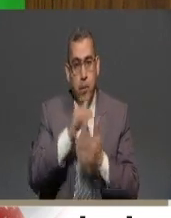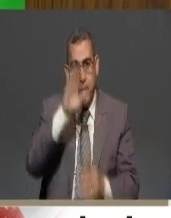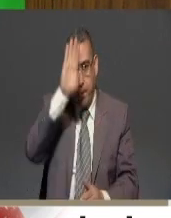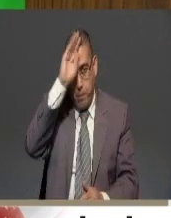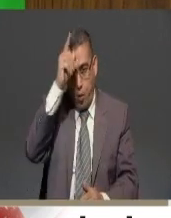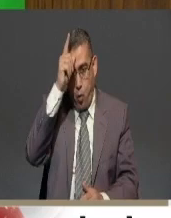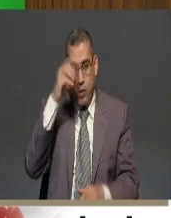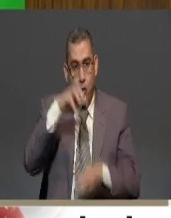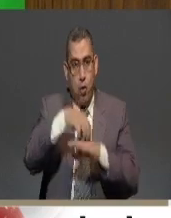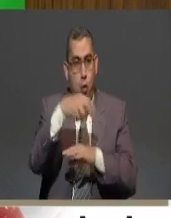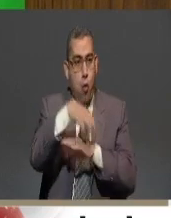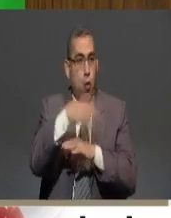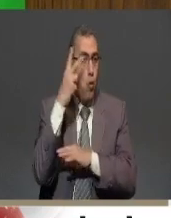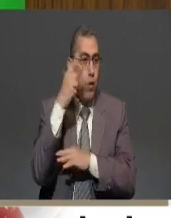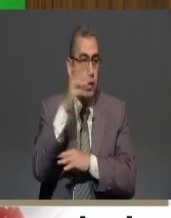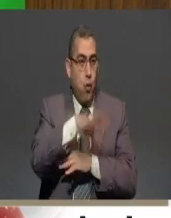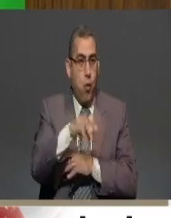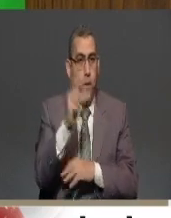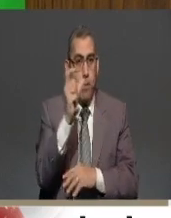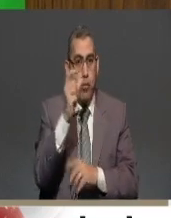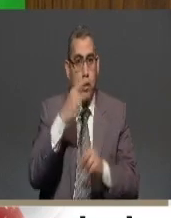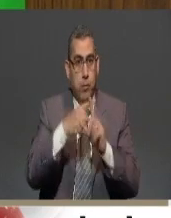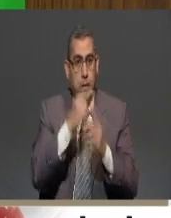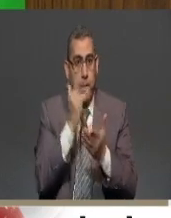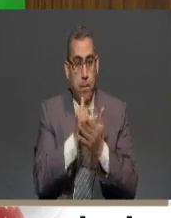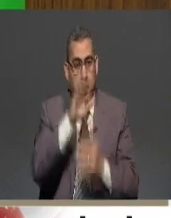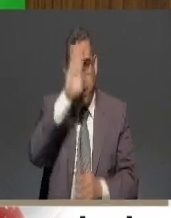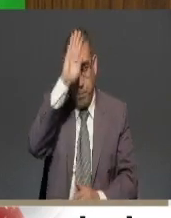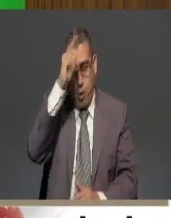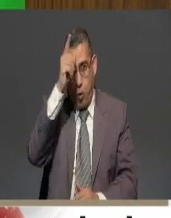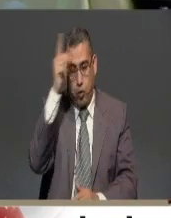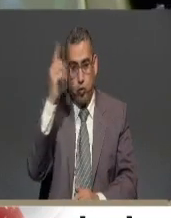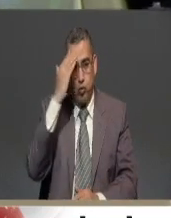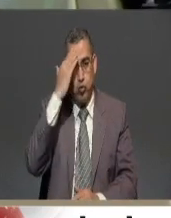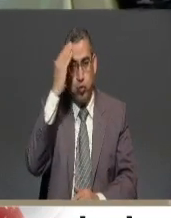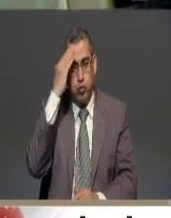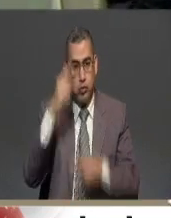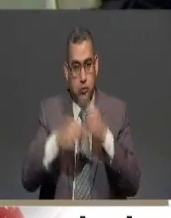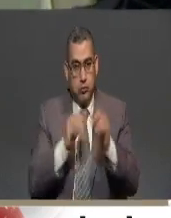للمقدسات الإسلامية والمسيحية في القدس.